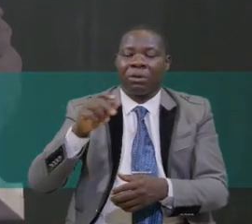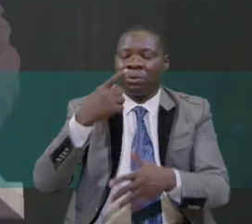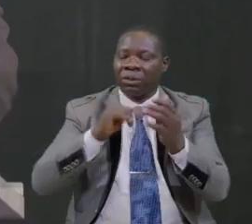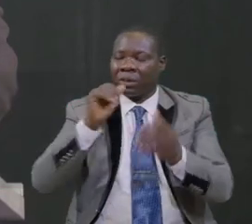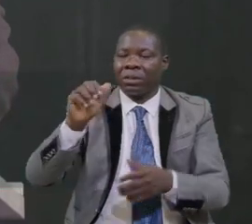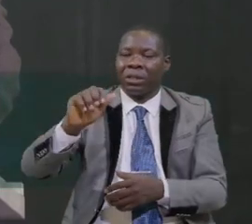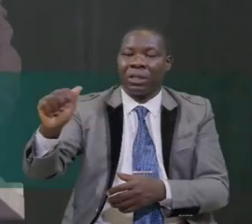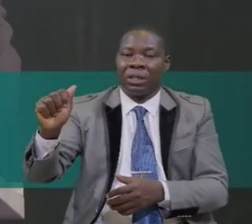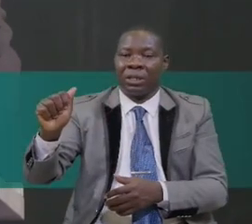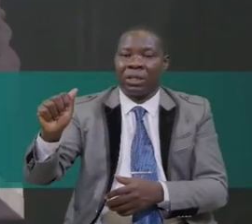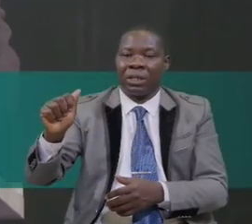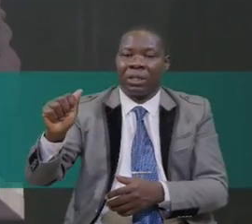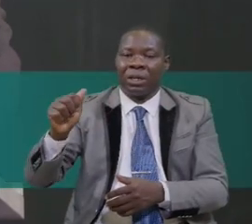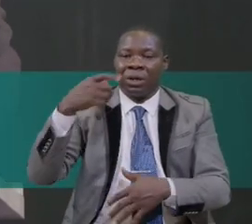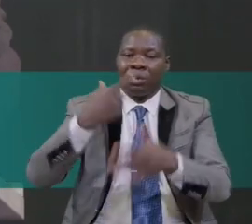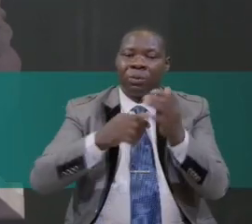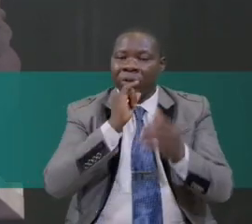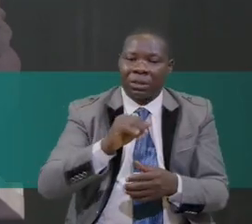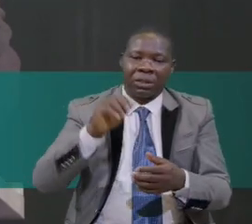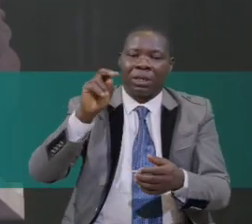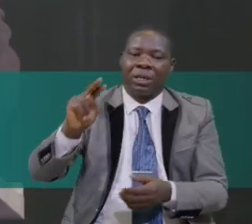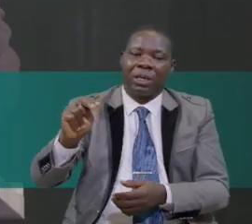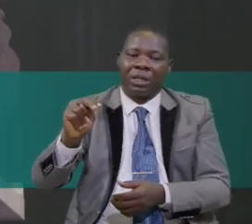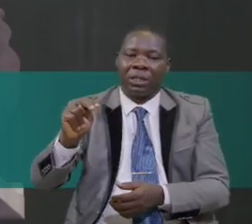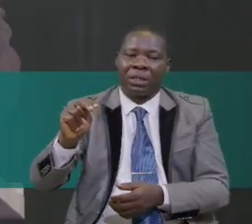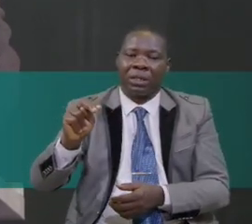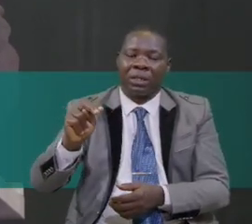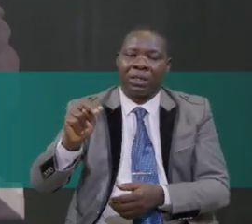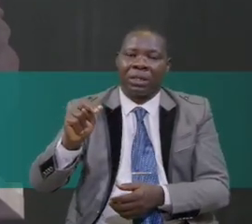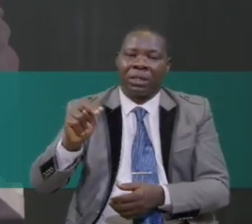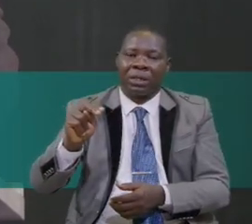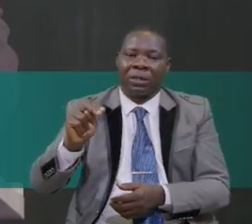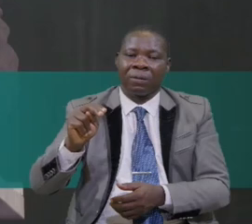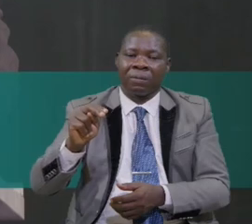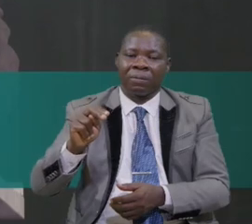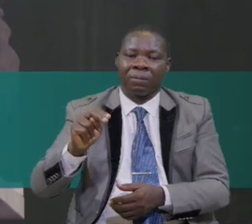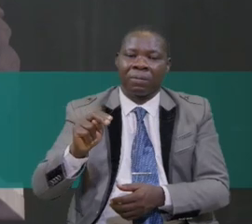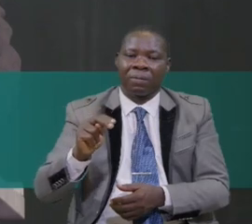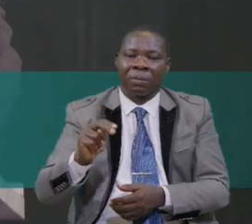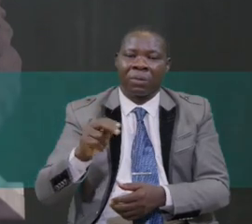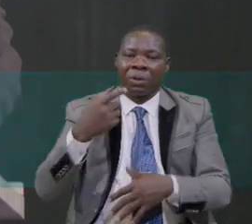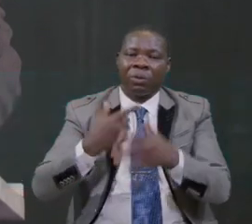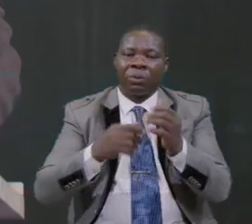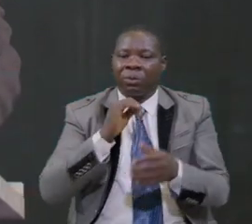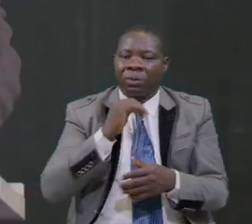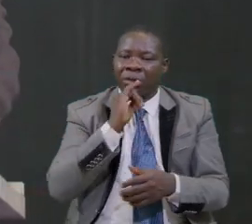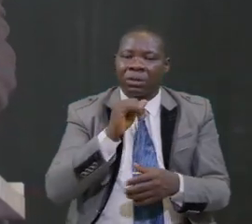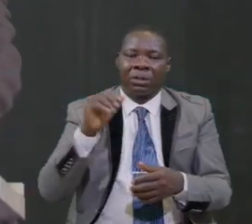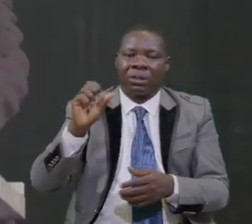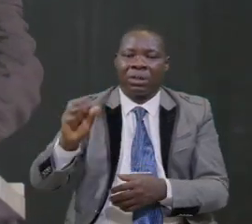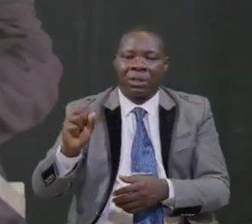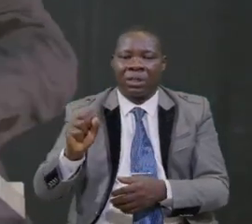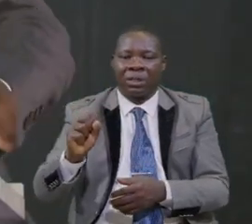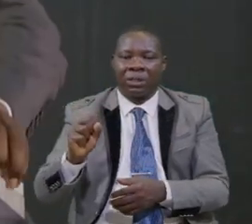A, ajouter la provision surnaturelle. Le N,